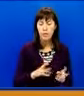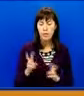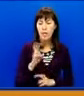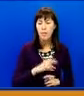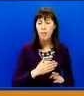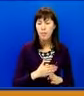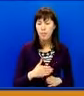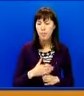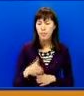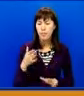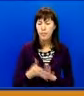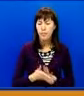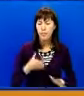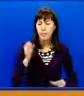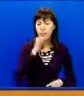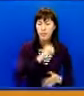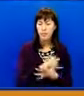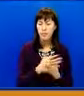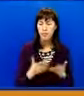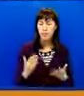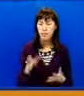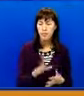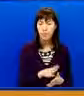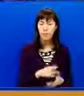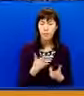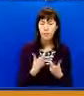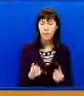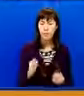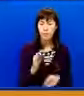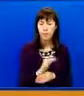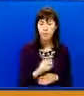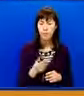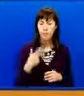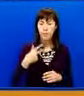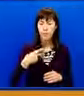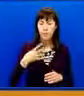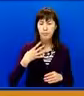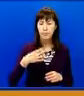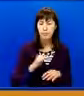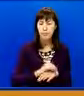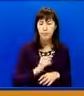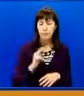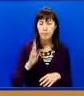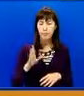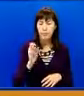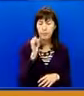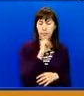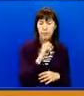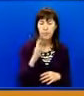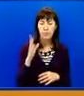оперативники частично изъяли похищенные вещи. Им было предъявлено обвинение в совершении 24 фактов квартирных краж.